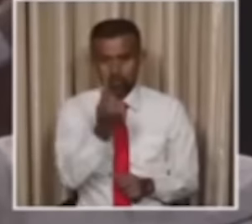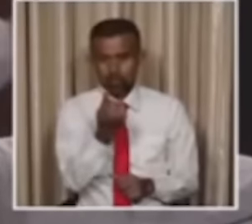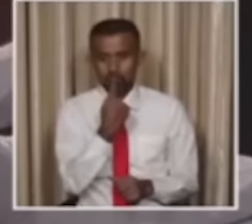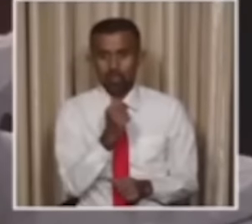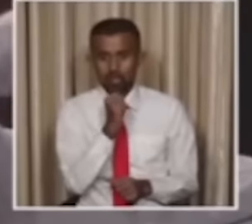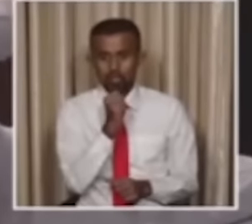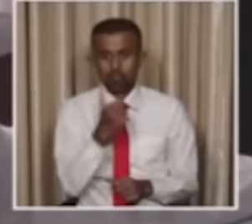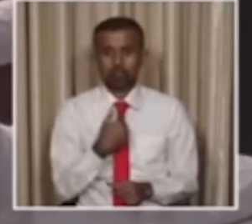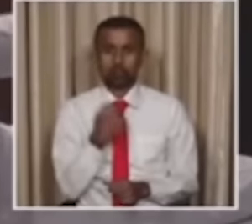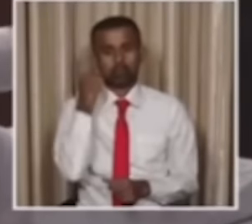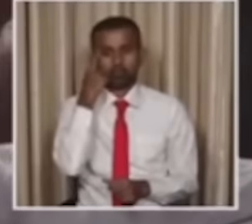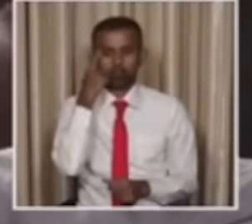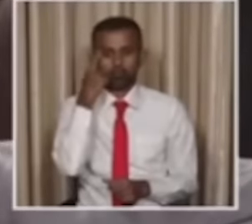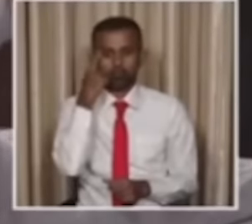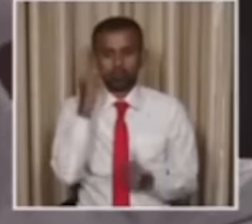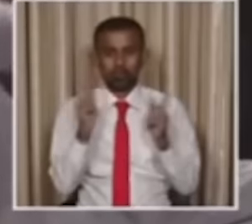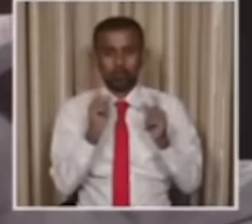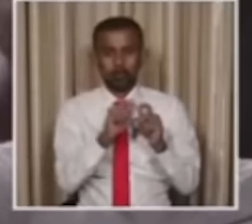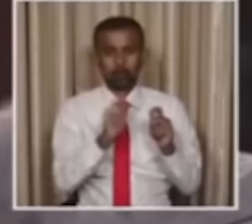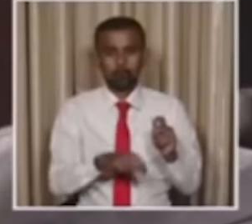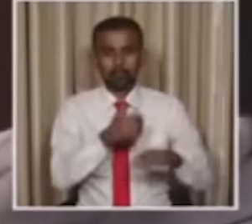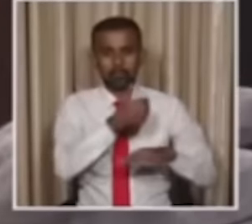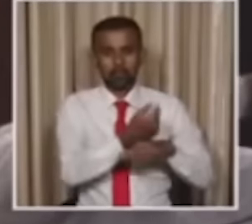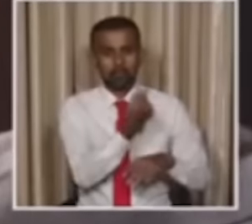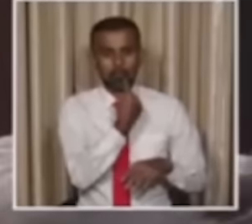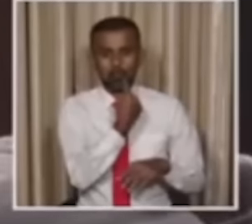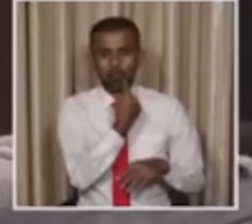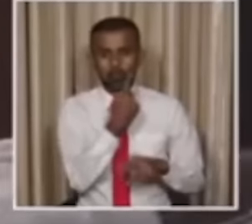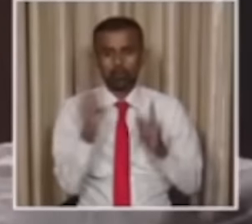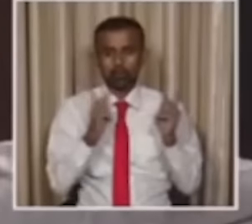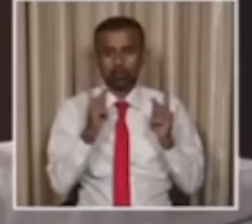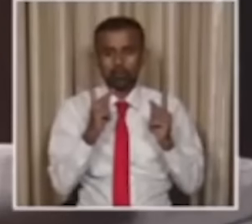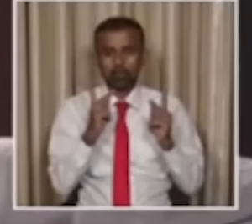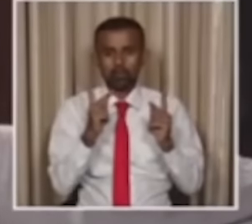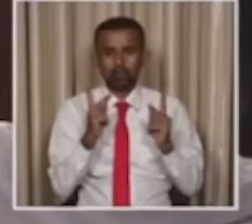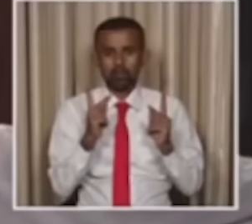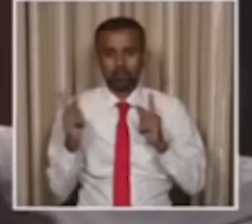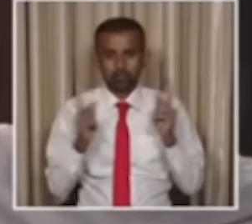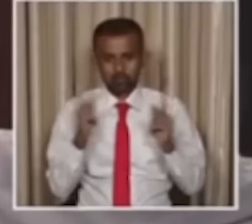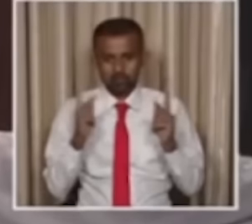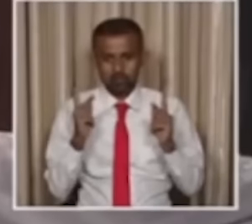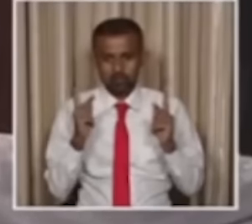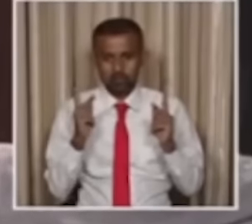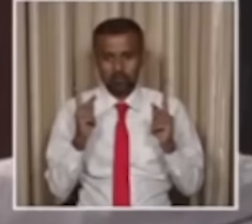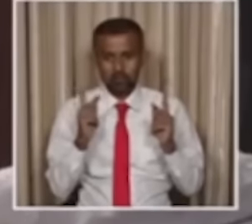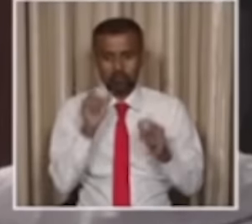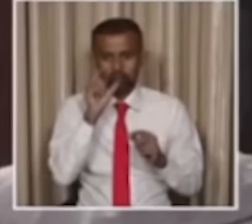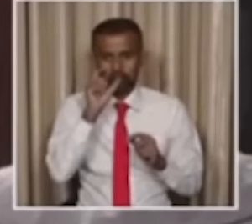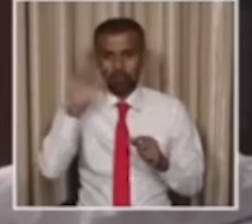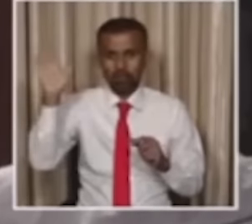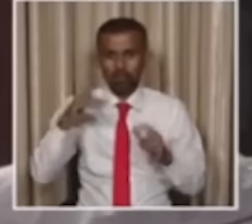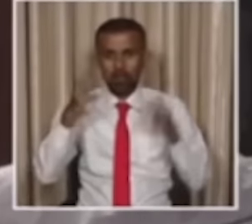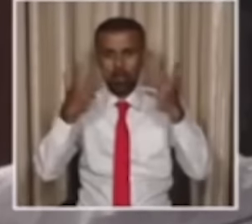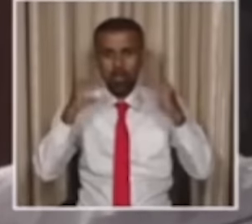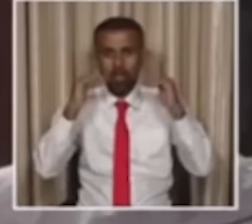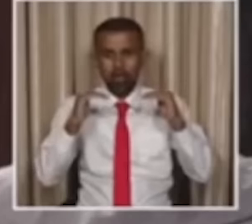ඇත්ත කියලා මමත් හිතුවා. මොකද සංචාරක මණ්ඩලය ආපු සභාපතිතුමත් කිව්වා සංචාරකයෝ මේ ඒගොල්ලෝ බලපු විදියට එන ප්‍රමාණය